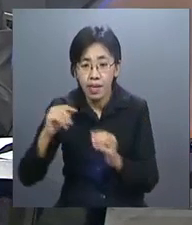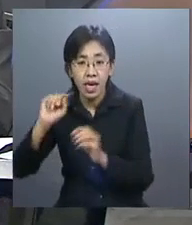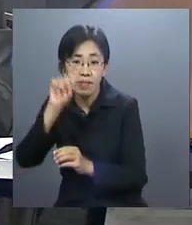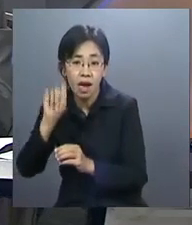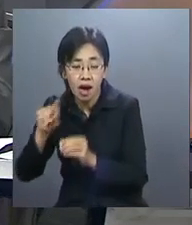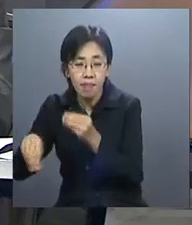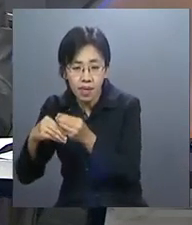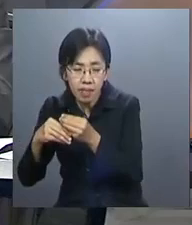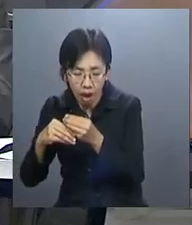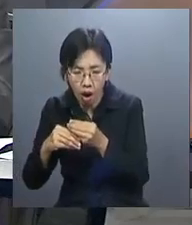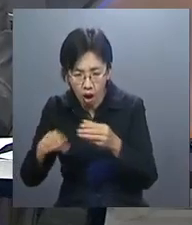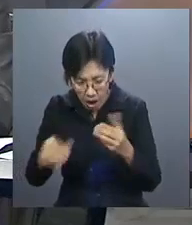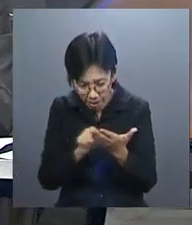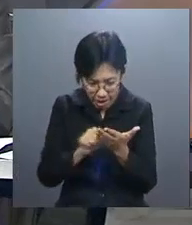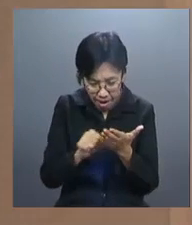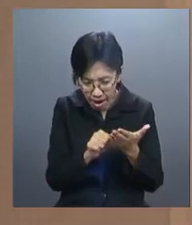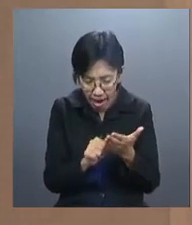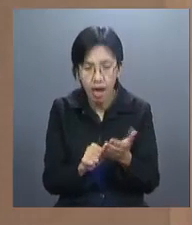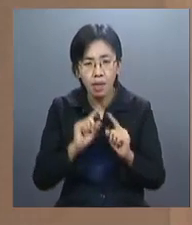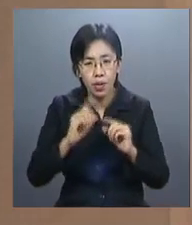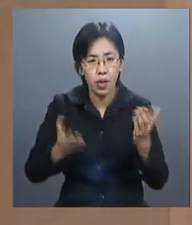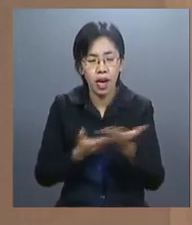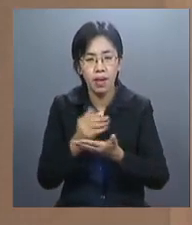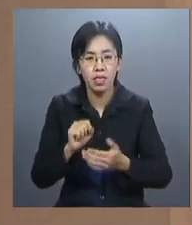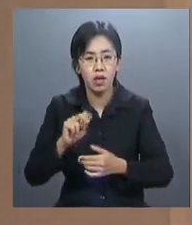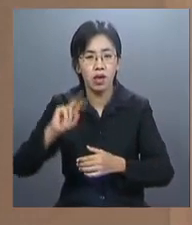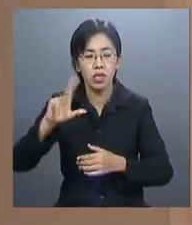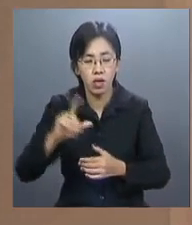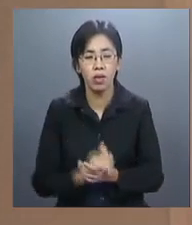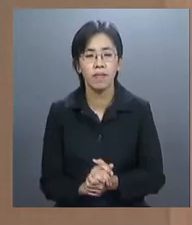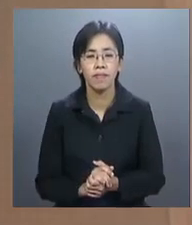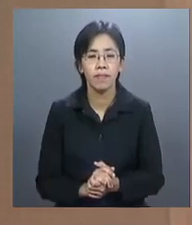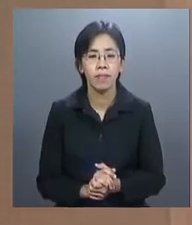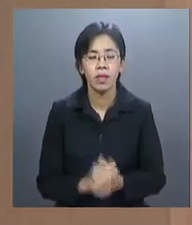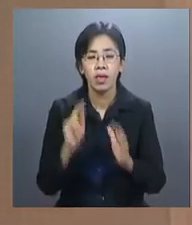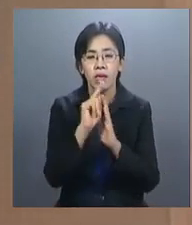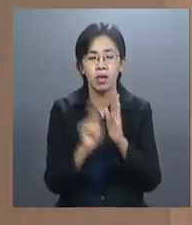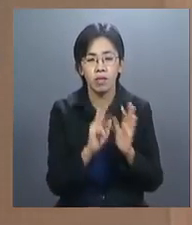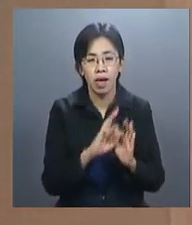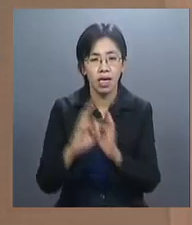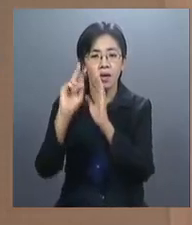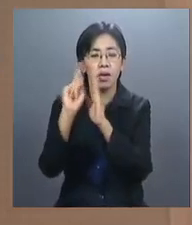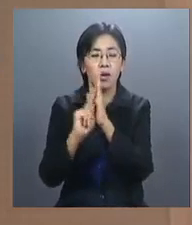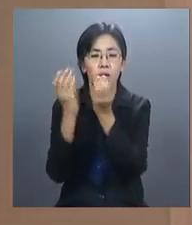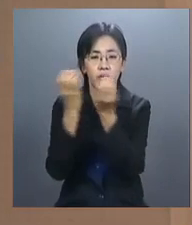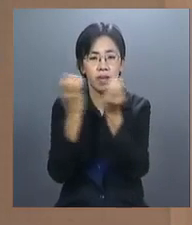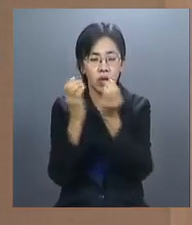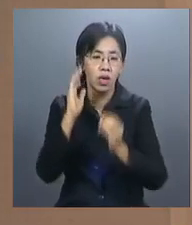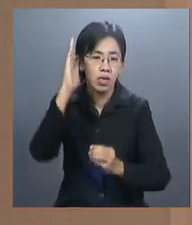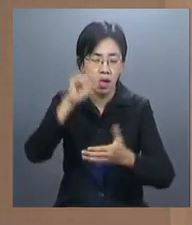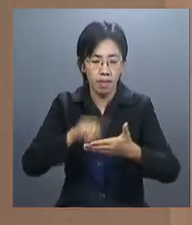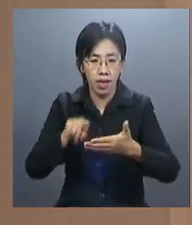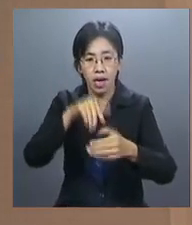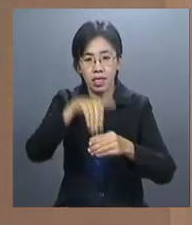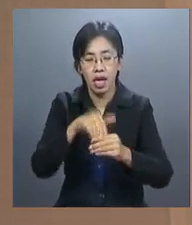ารือกับสภานิติบัญญัติแห่งชาติรวมถึงการหารือในประเด็นการเดินหน้ายกร่างกฎหมายประกอบรัฐธรรมนูญนะครับเพื่อให้การเลือกตั้งเป็นไปตามร